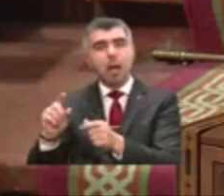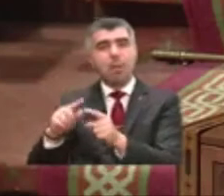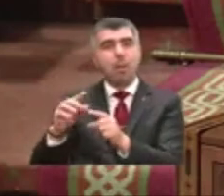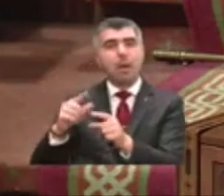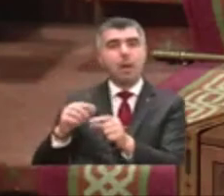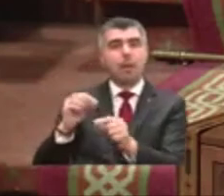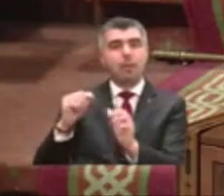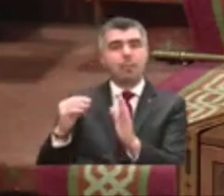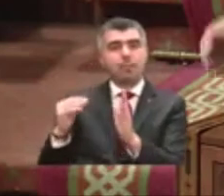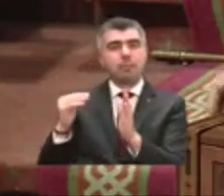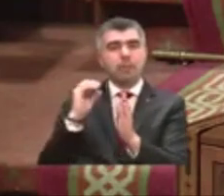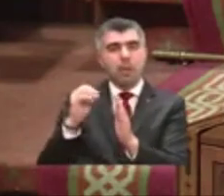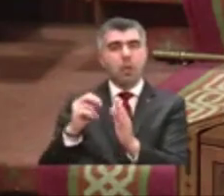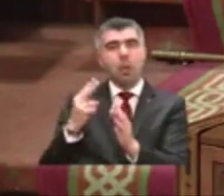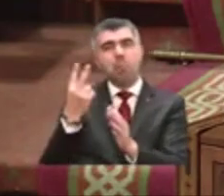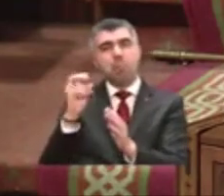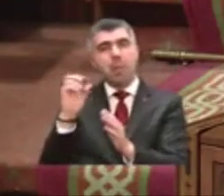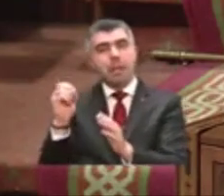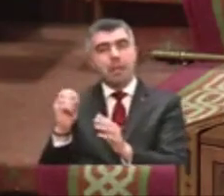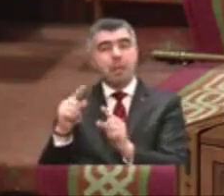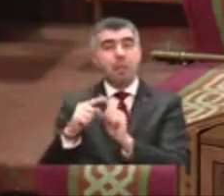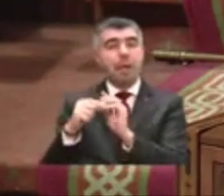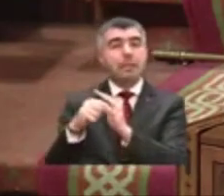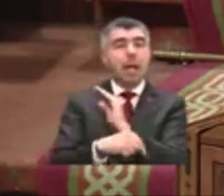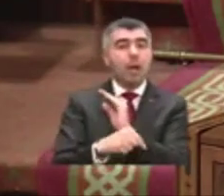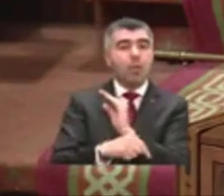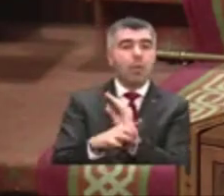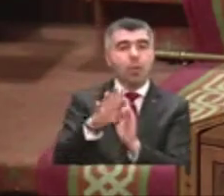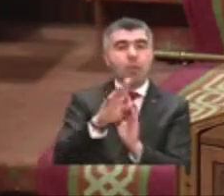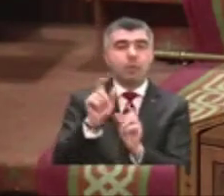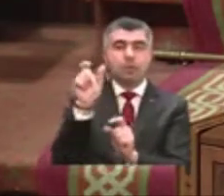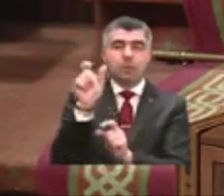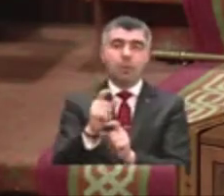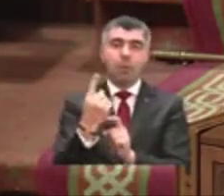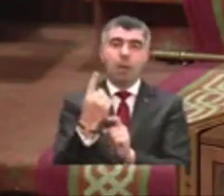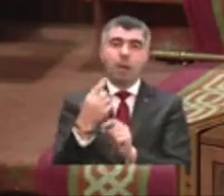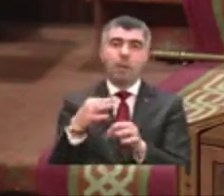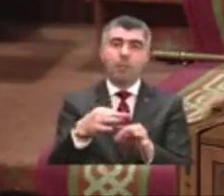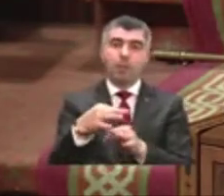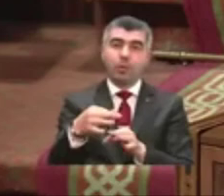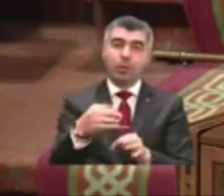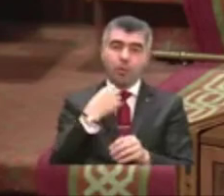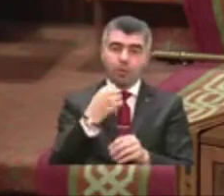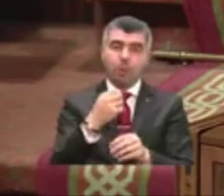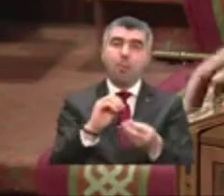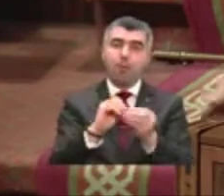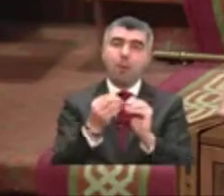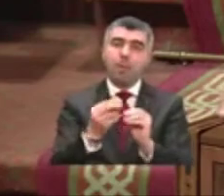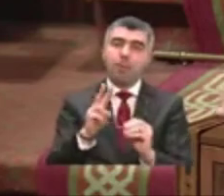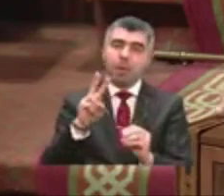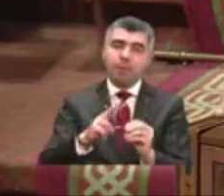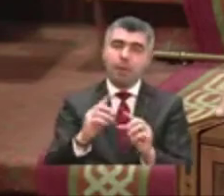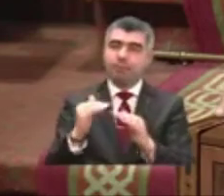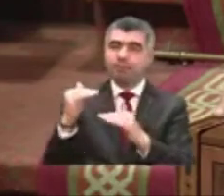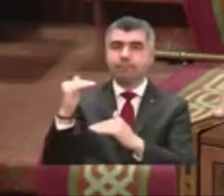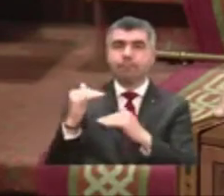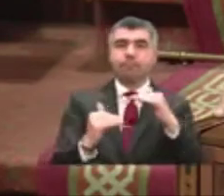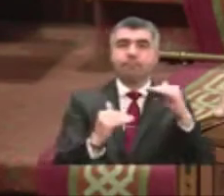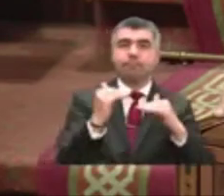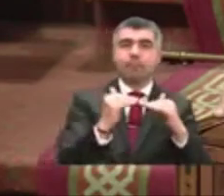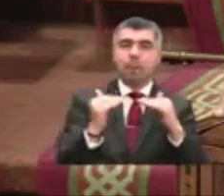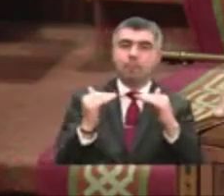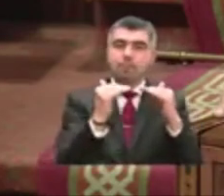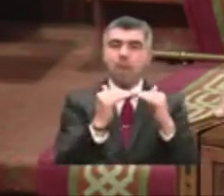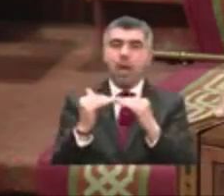فهي 100-200 متر مكعب لكل شخص. إذن هذا طرح إشكال حقيقي ديال الفوارق اللي كاينة